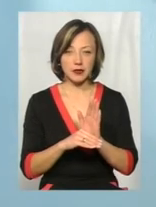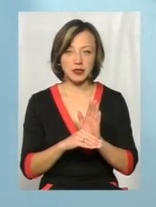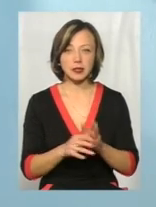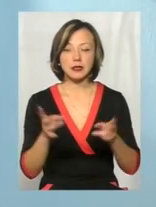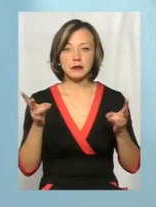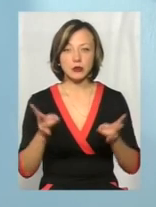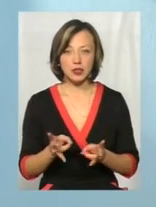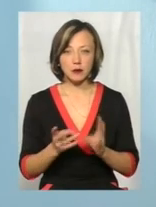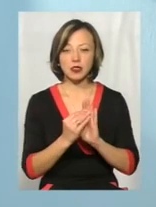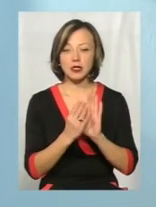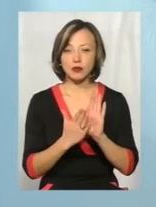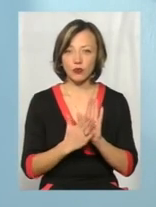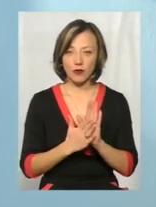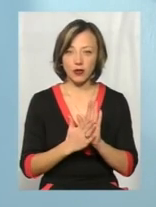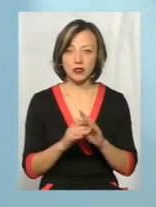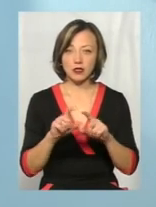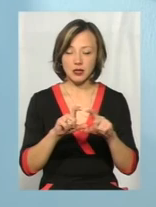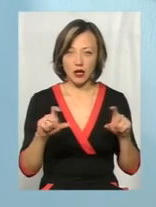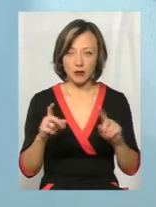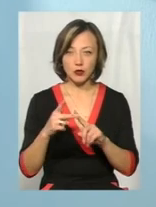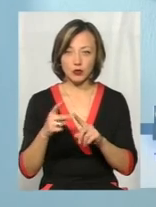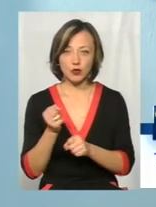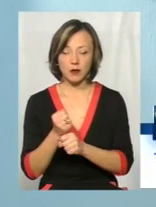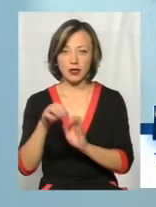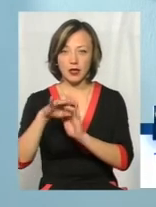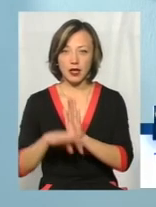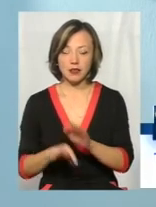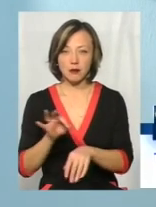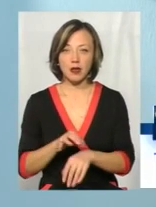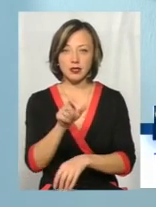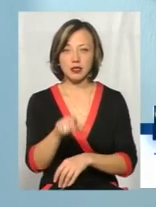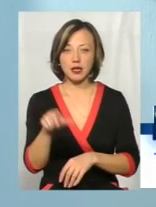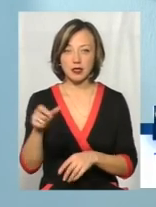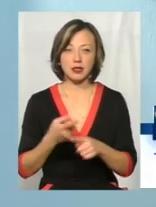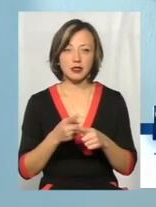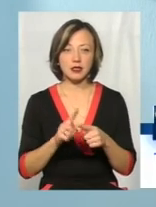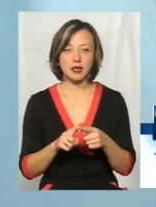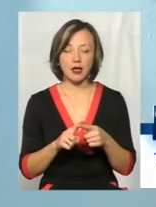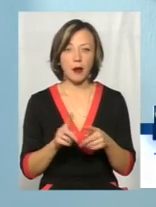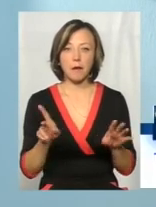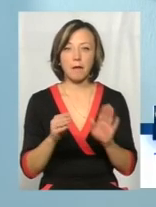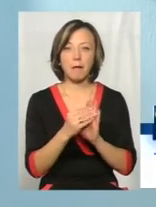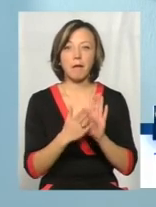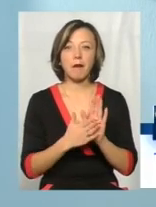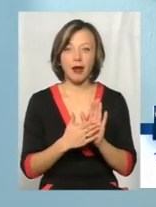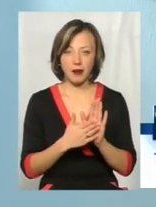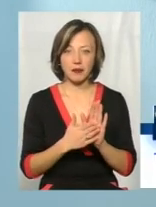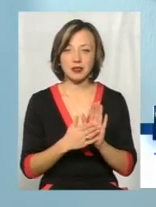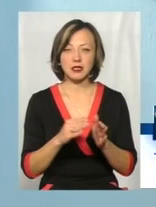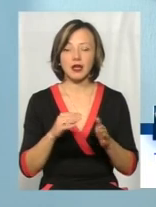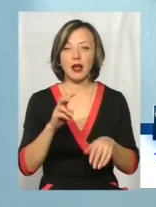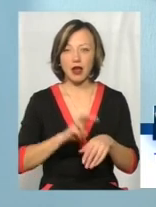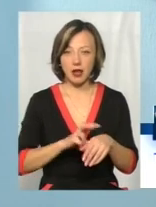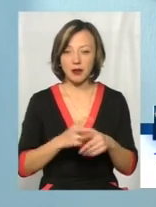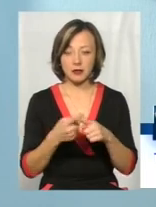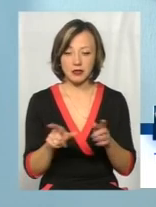Потрібно буде зареєструвати, по-перше, заклад, по-друге, зробити реєстр пацієнтів, це як перепис. Зареєструвати лікаря, і тоді з